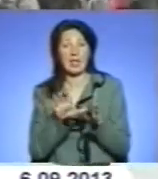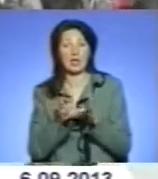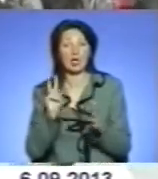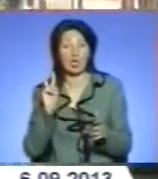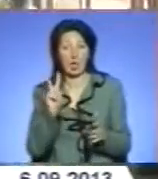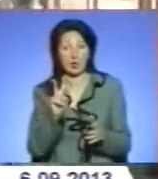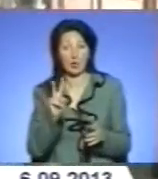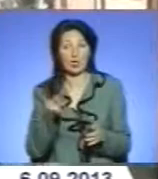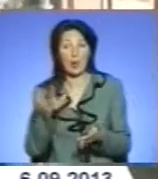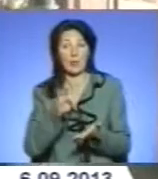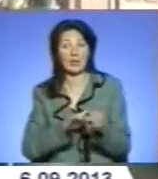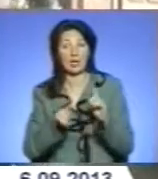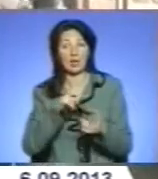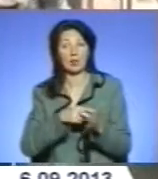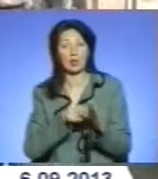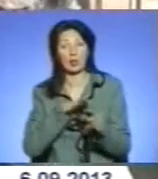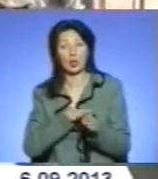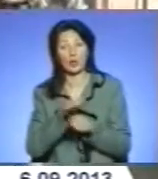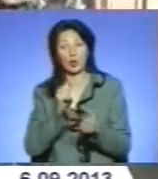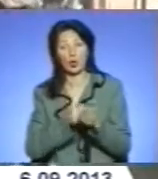планують реалізувати до кінця року.